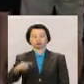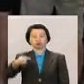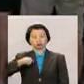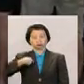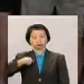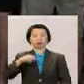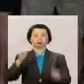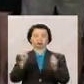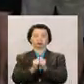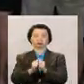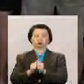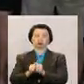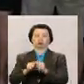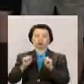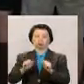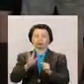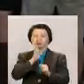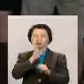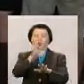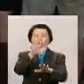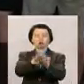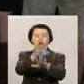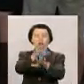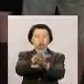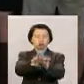bersama dengan boleh dikatakan ribuan